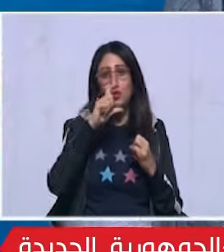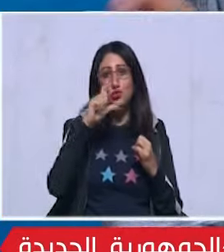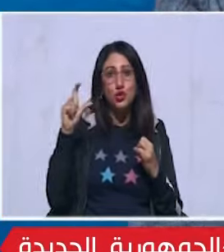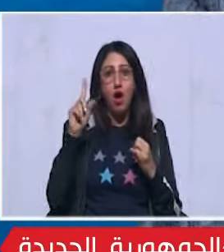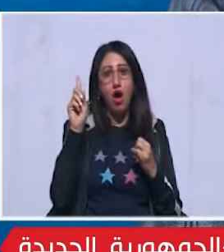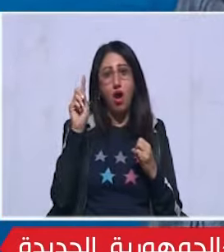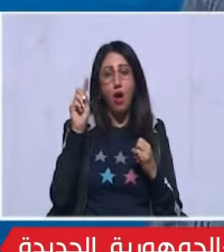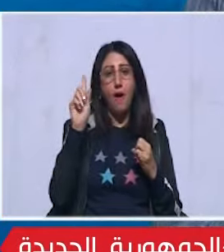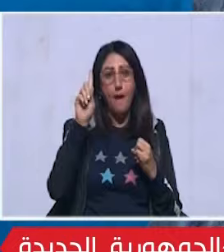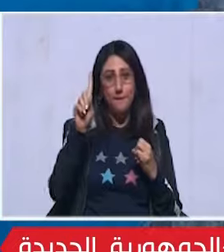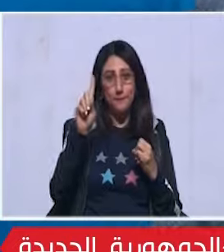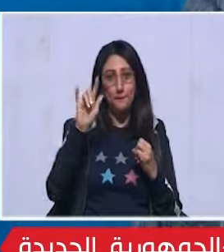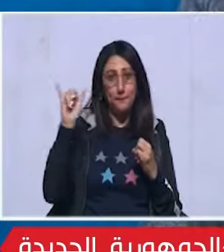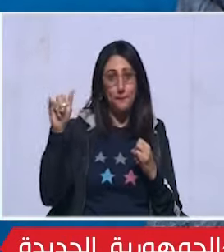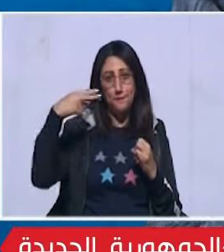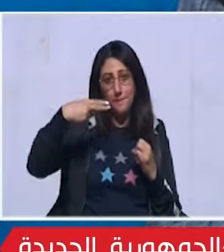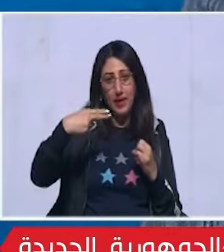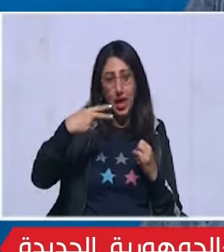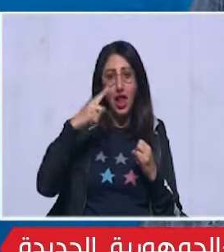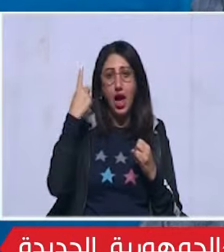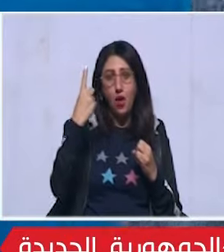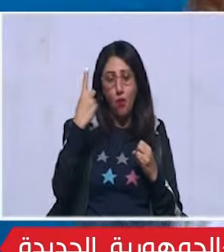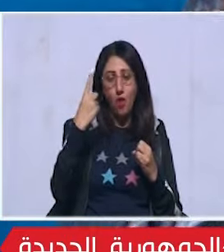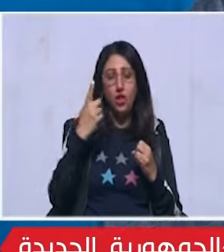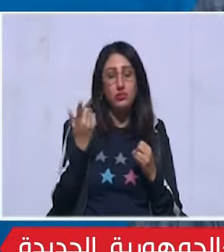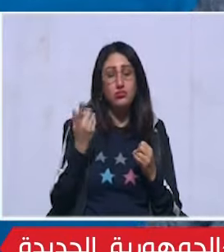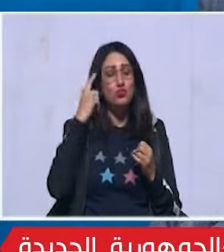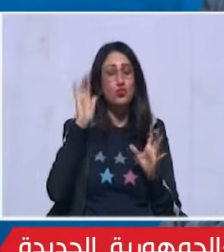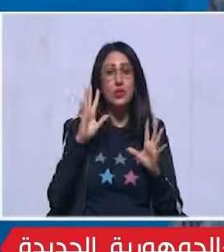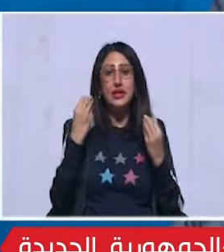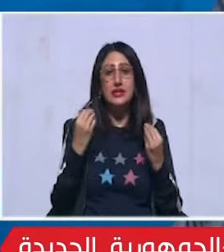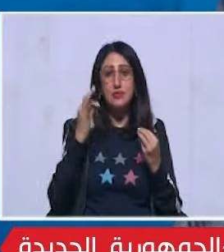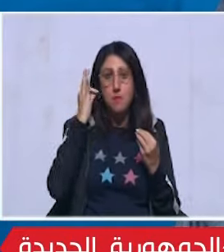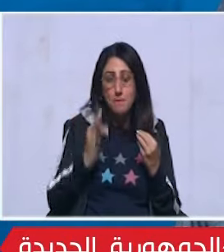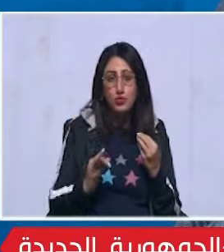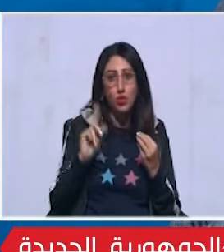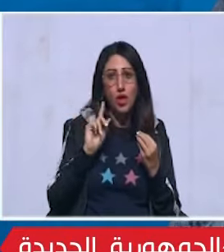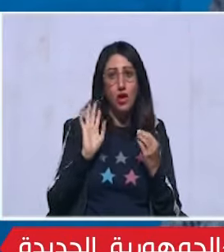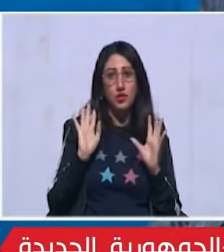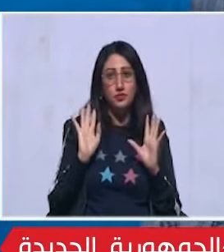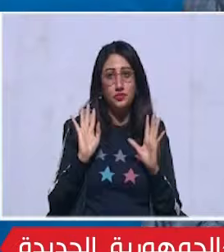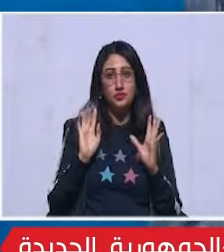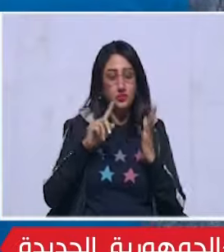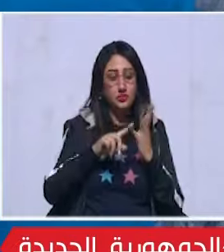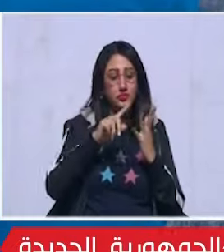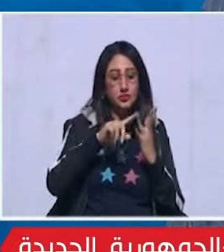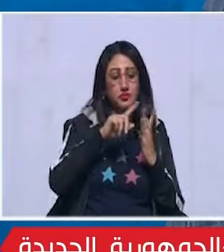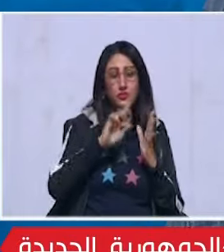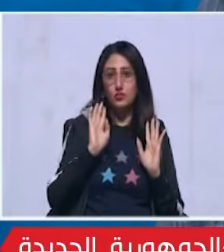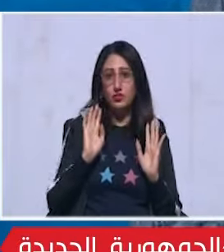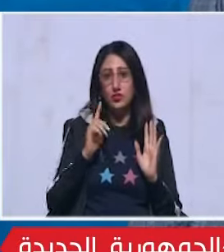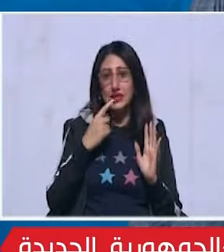الاول اراء كثيره جدا اوردها ابن حجر فالشهر غير محسوم والعام غير